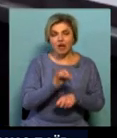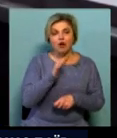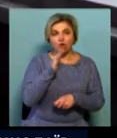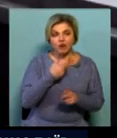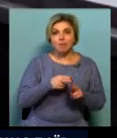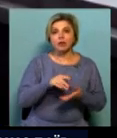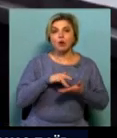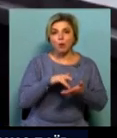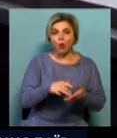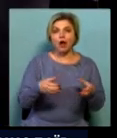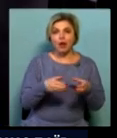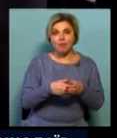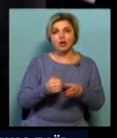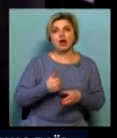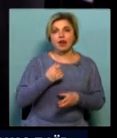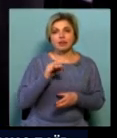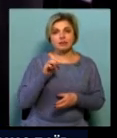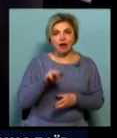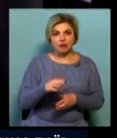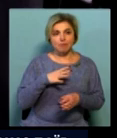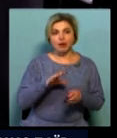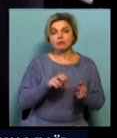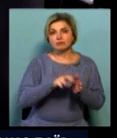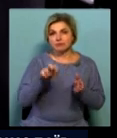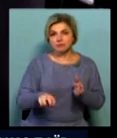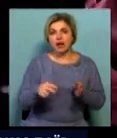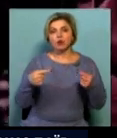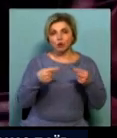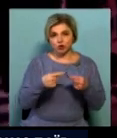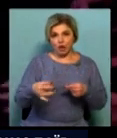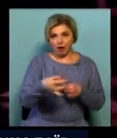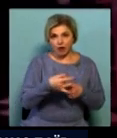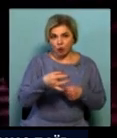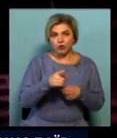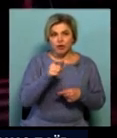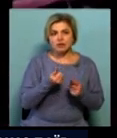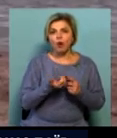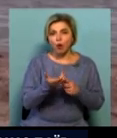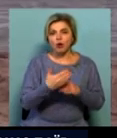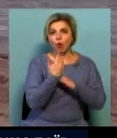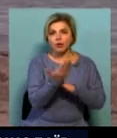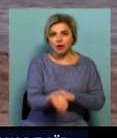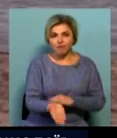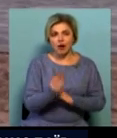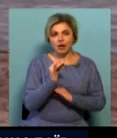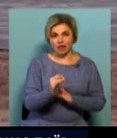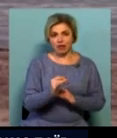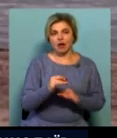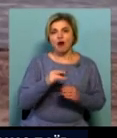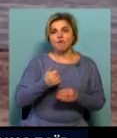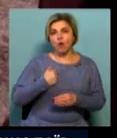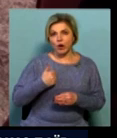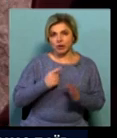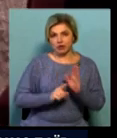походу екіпаж десантника прибув у визначений район. За лічені хвилини відкриваються заслони та опускається апарель.